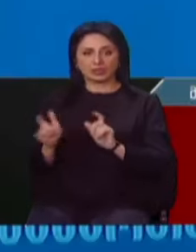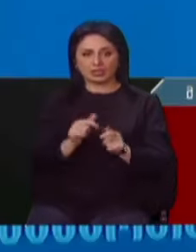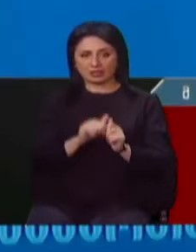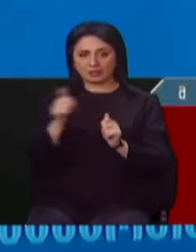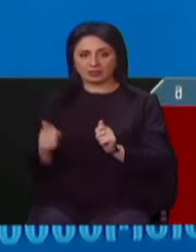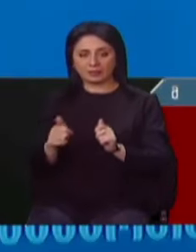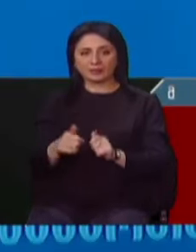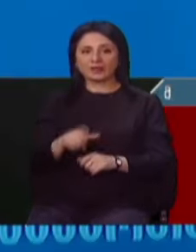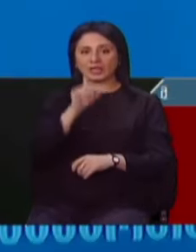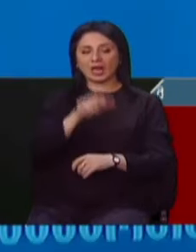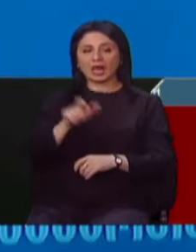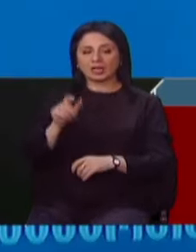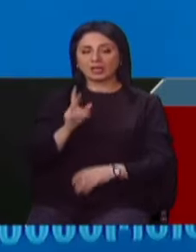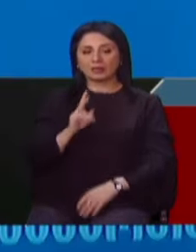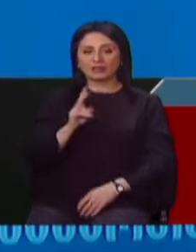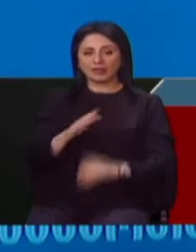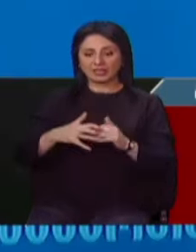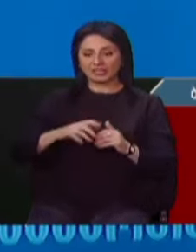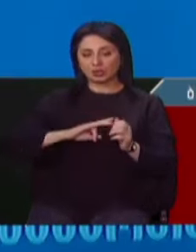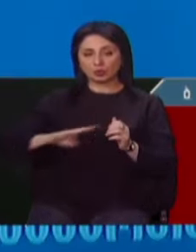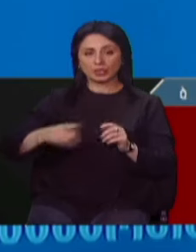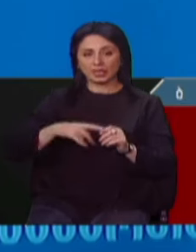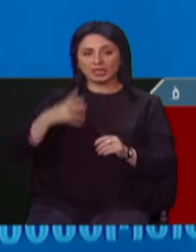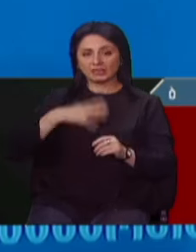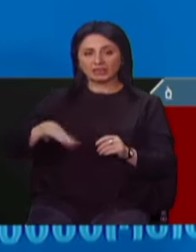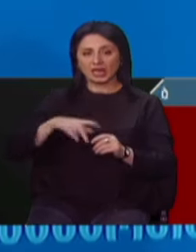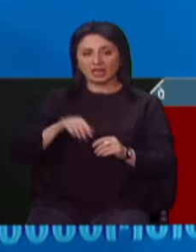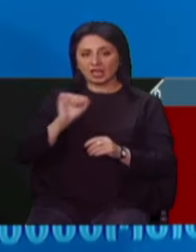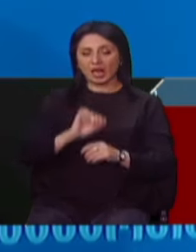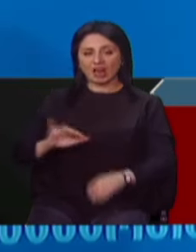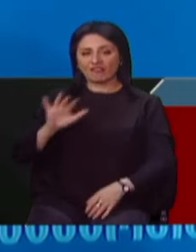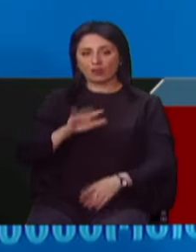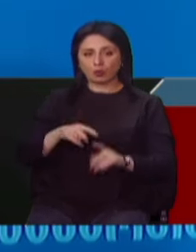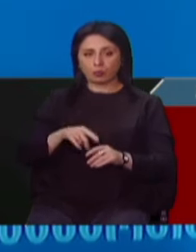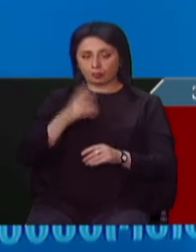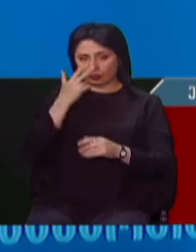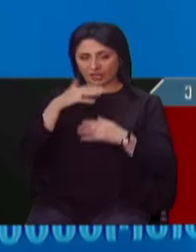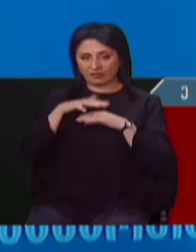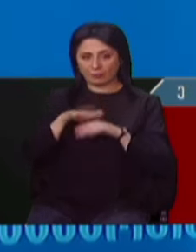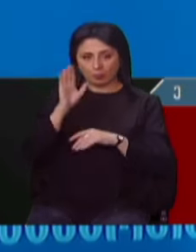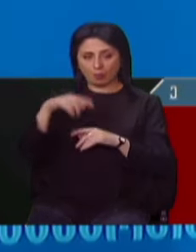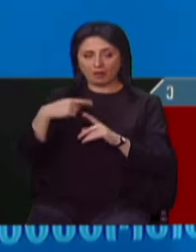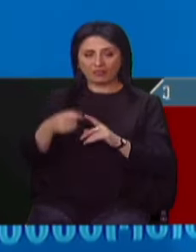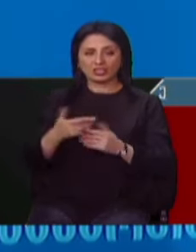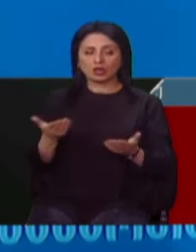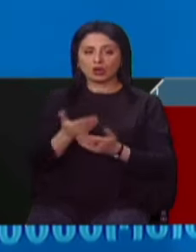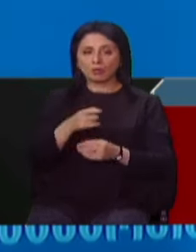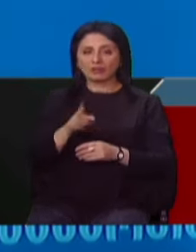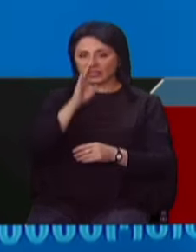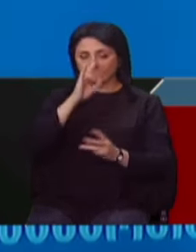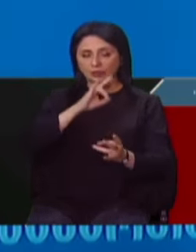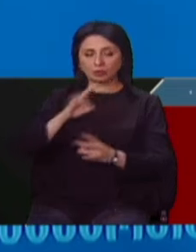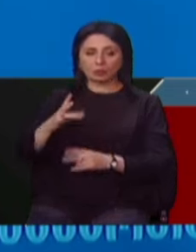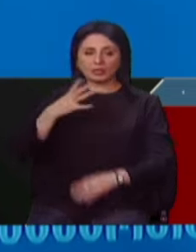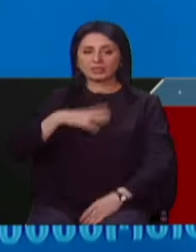სანქციები. ის, რომ ადამიანები, რომლებიც ძირსუთხრიან საქართველოს ევროპულ და ევროატლანტიკურ მომავალს, რომლებიც